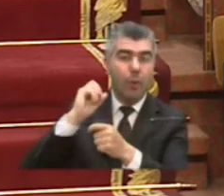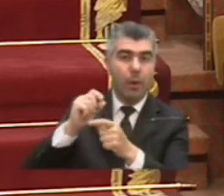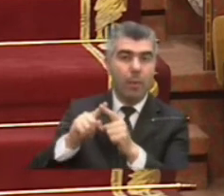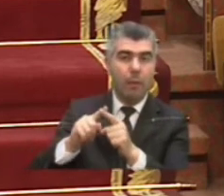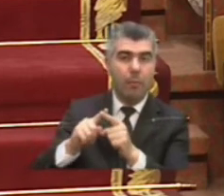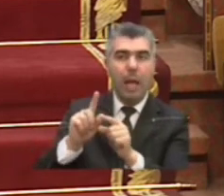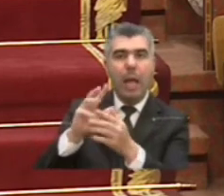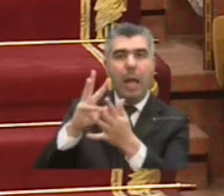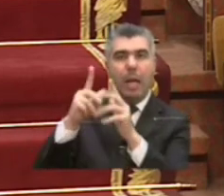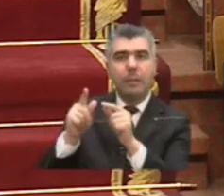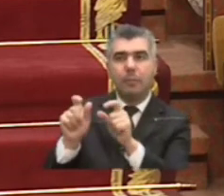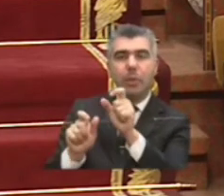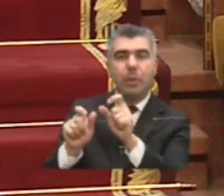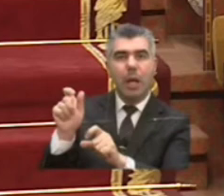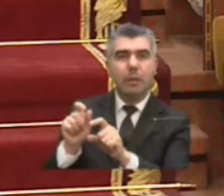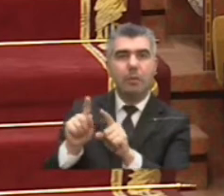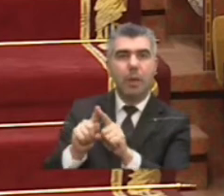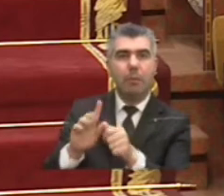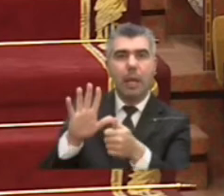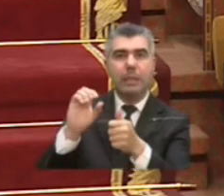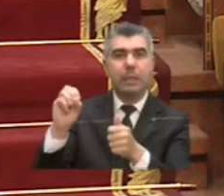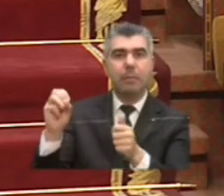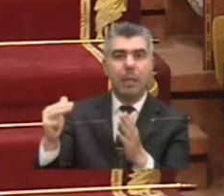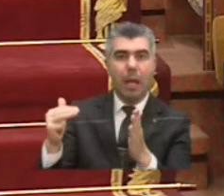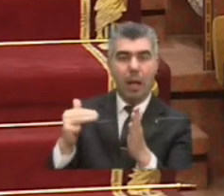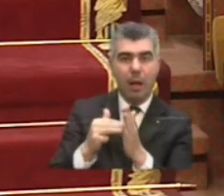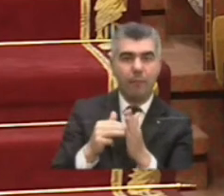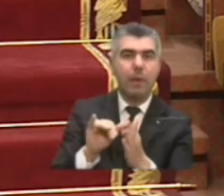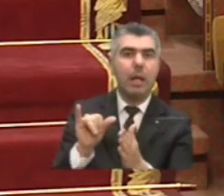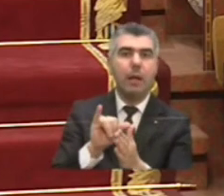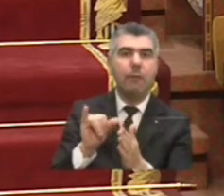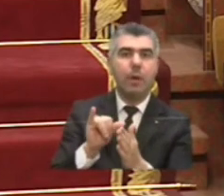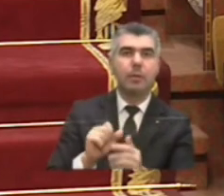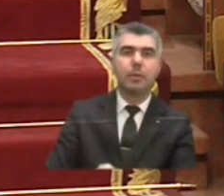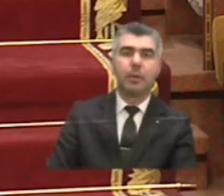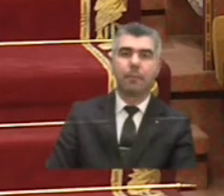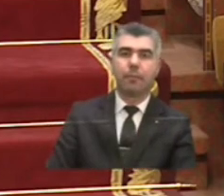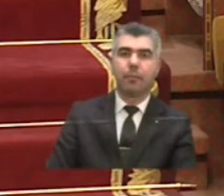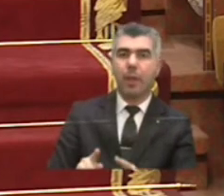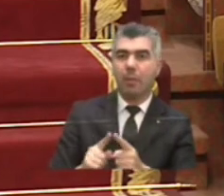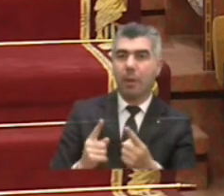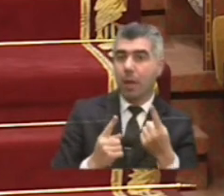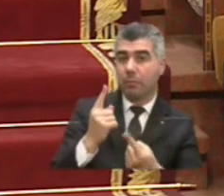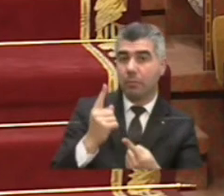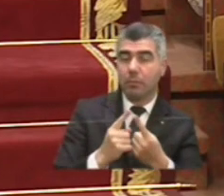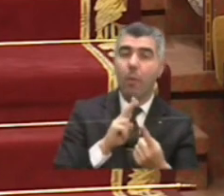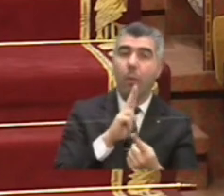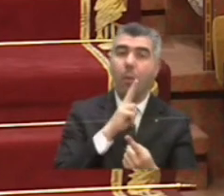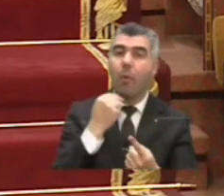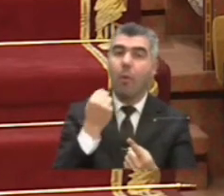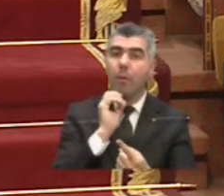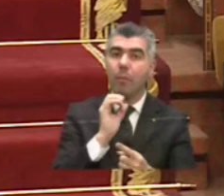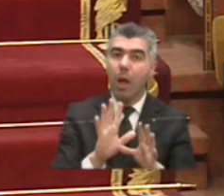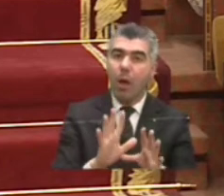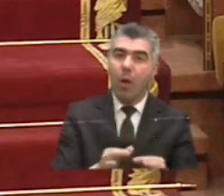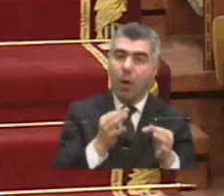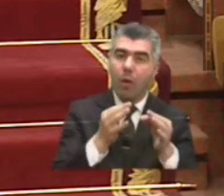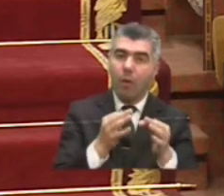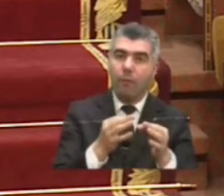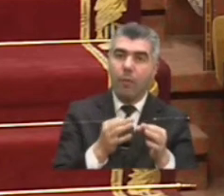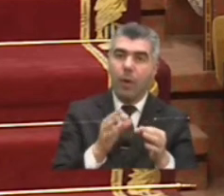حسبتوه، وكتقولوا لنا درنا 600 الف. كيفاش درتوا 600 الف؟ زعما هذا ستانجيني ديال هاد الحكومه. والاس سي بي كتقول